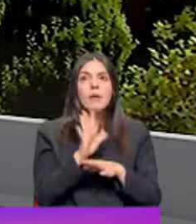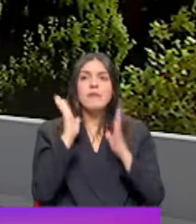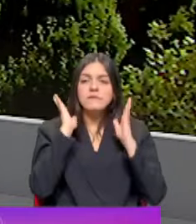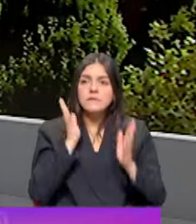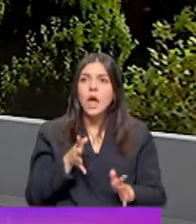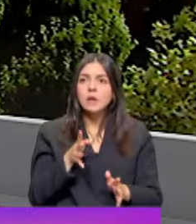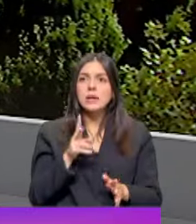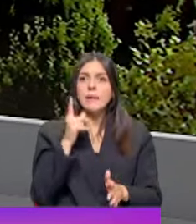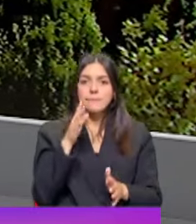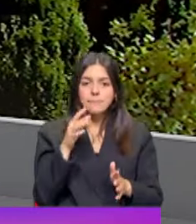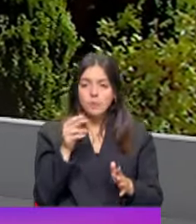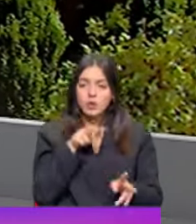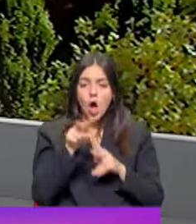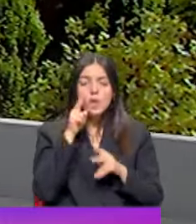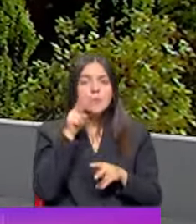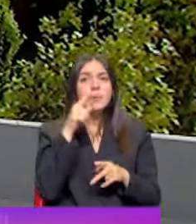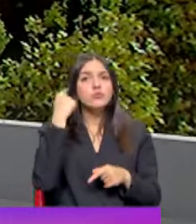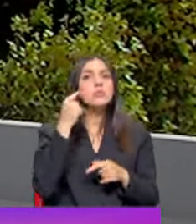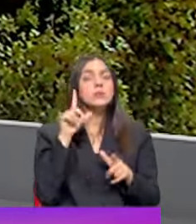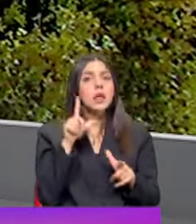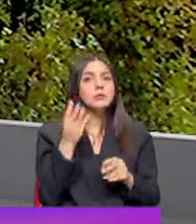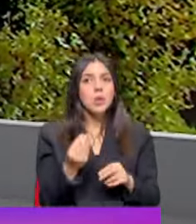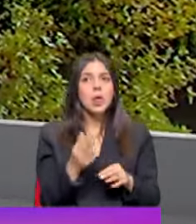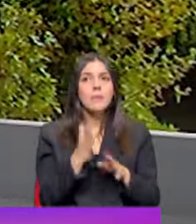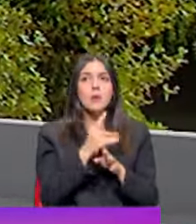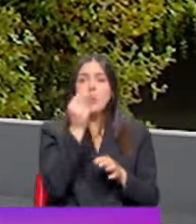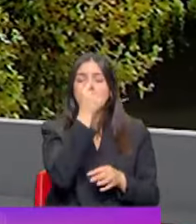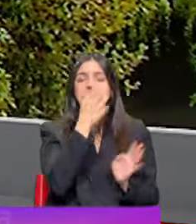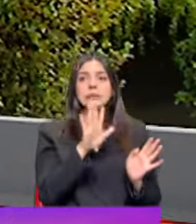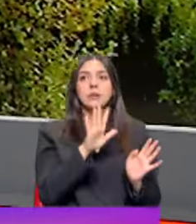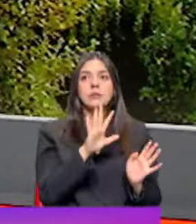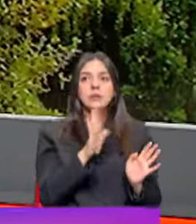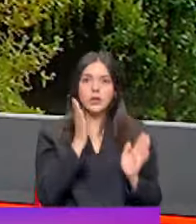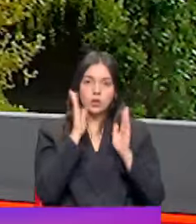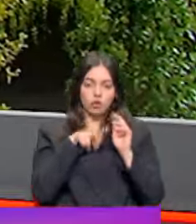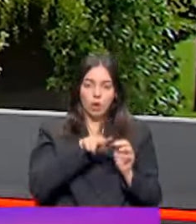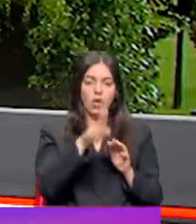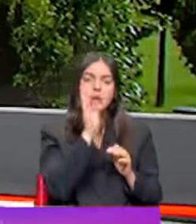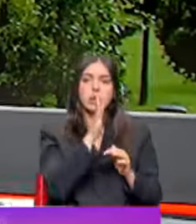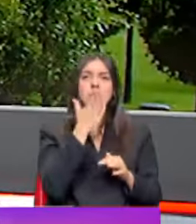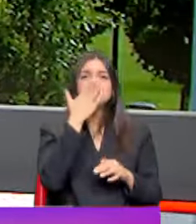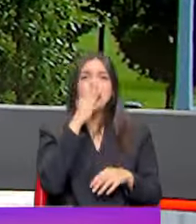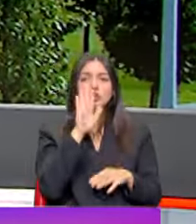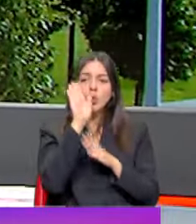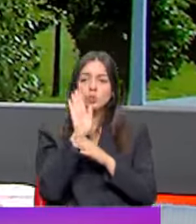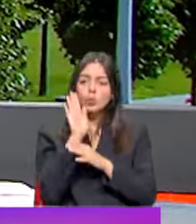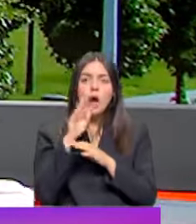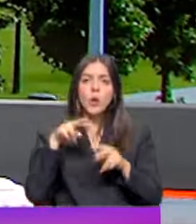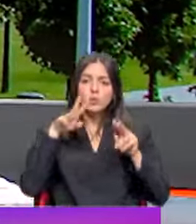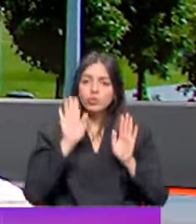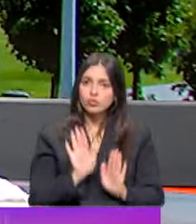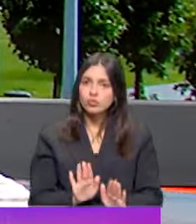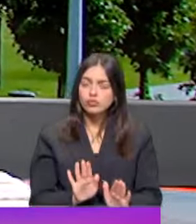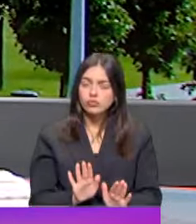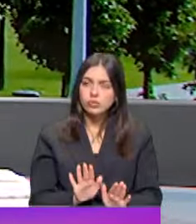fazla bileşen yok, düşünmeniz gereken denklem basit bir denklem. Giderken yolda sadece belli duraklarda